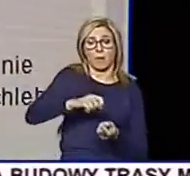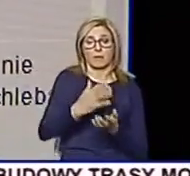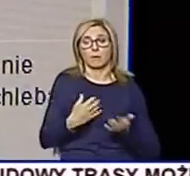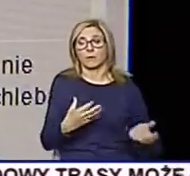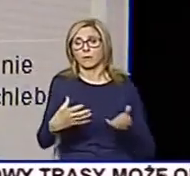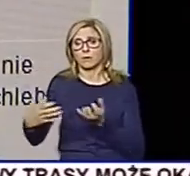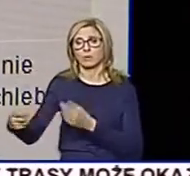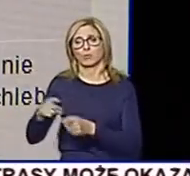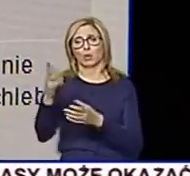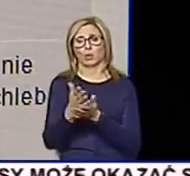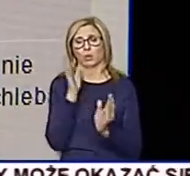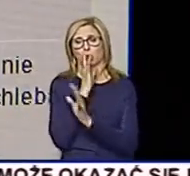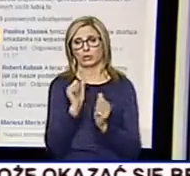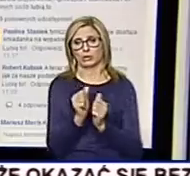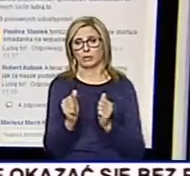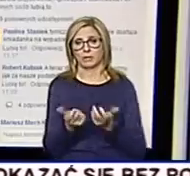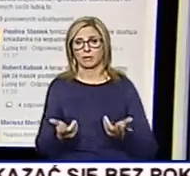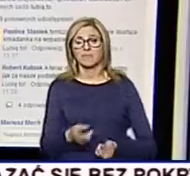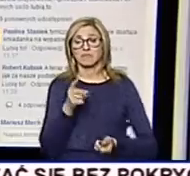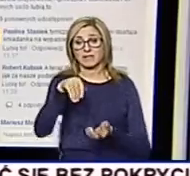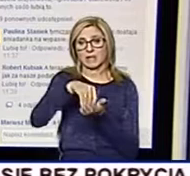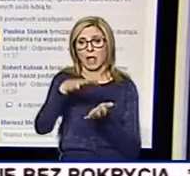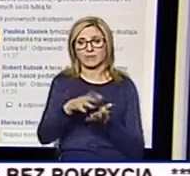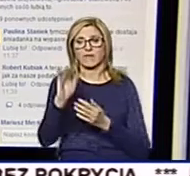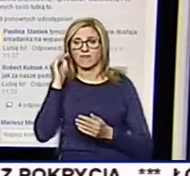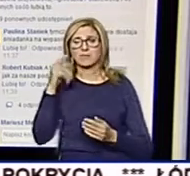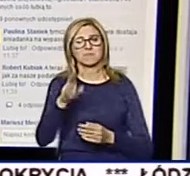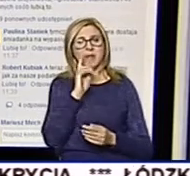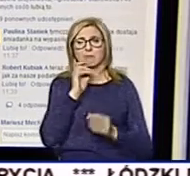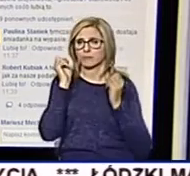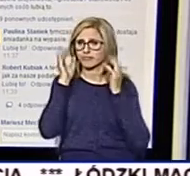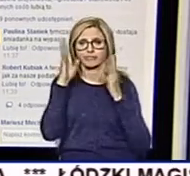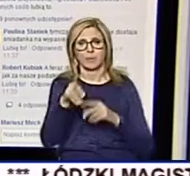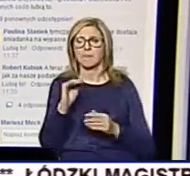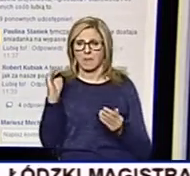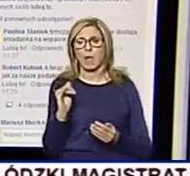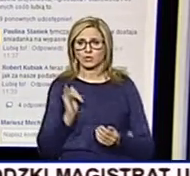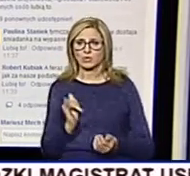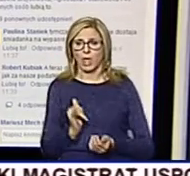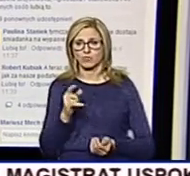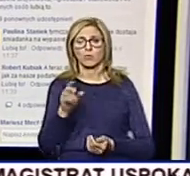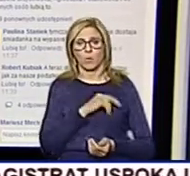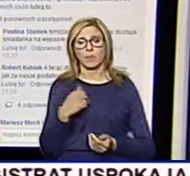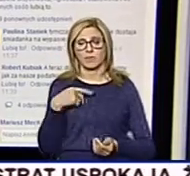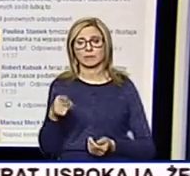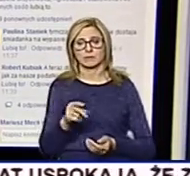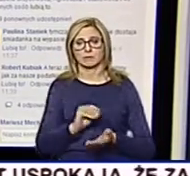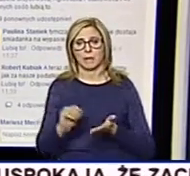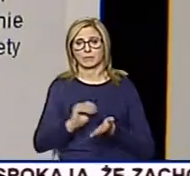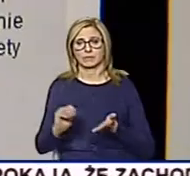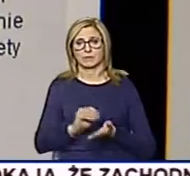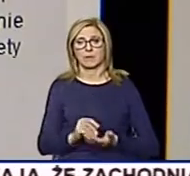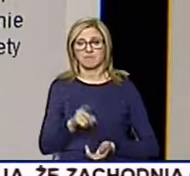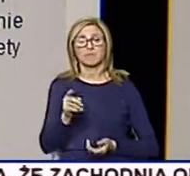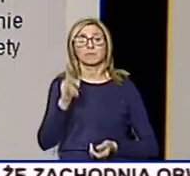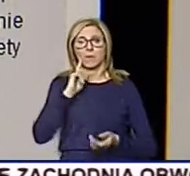docierały, to już zdążyły wystygnąć. Taki wpis oburzonej matki małego pacjenta pojawił się na naszym redakcyjnym Facebooku.